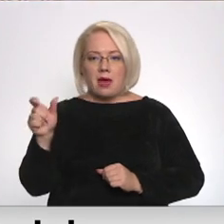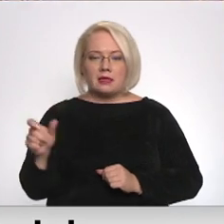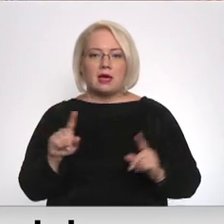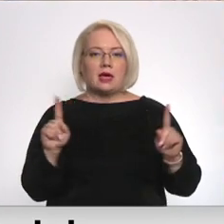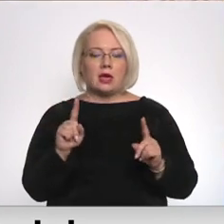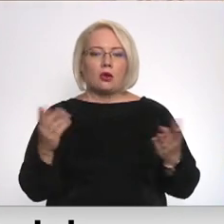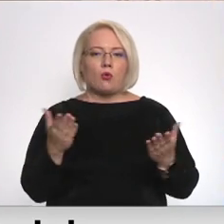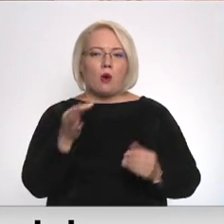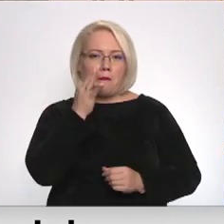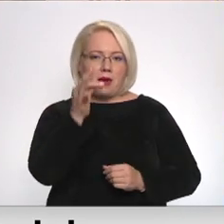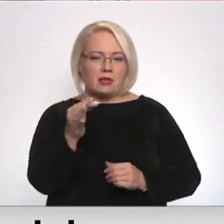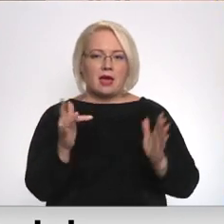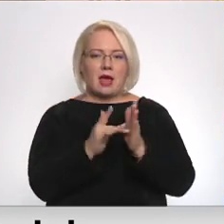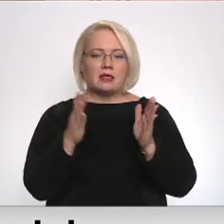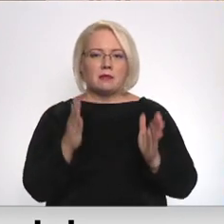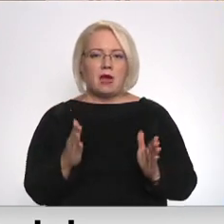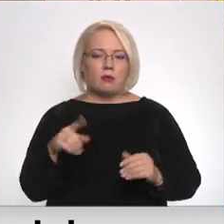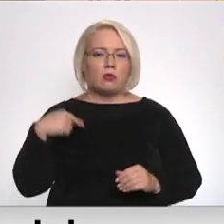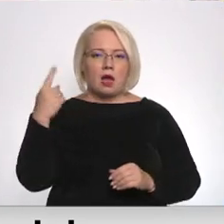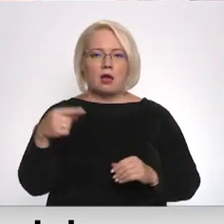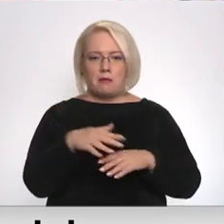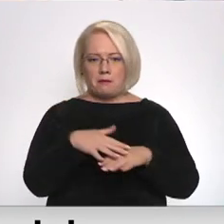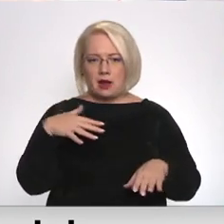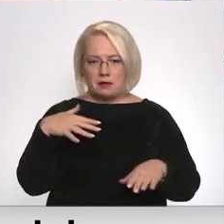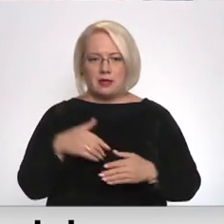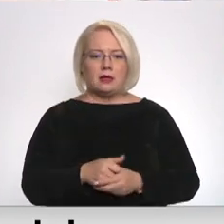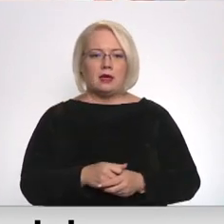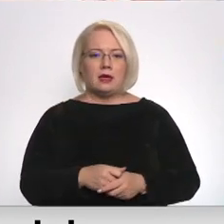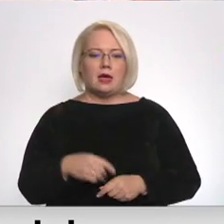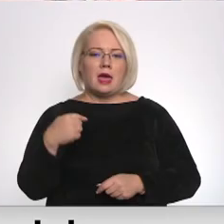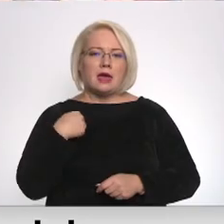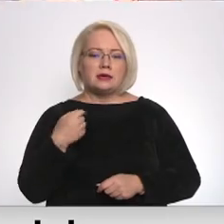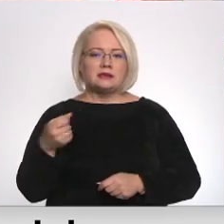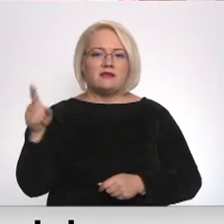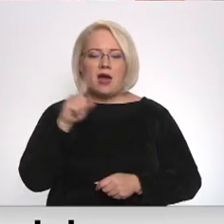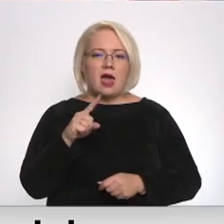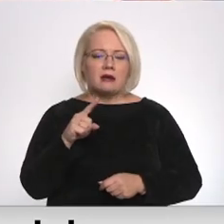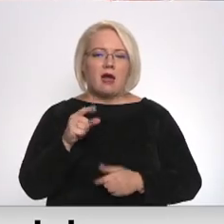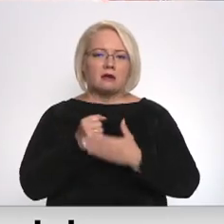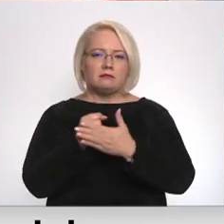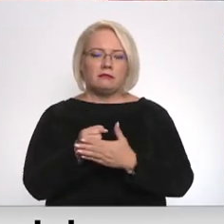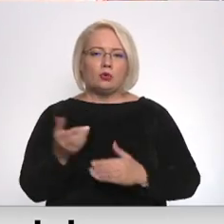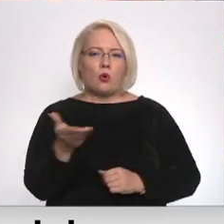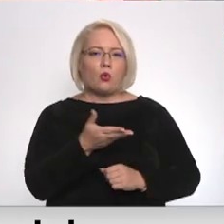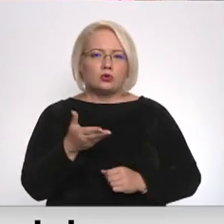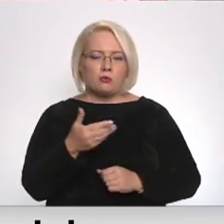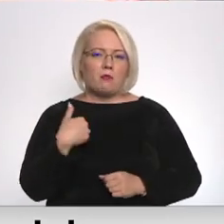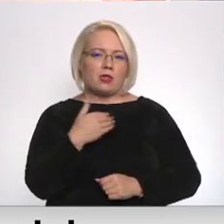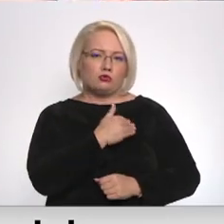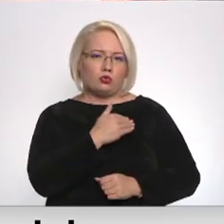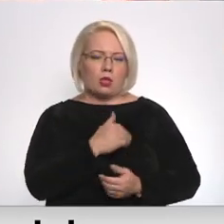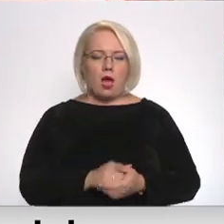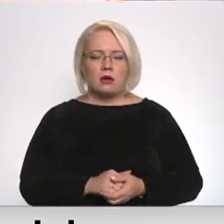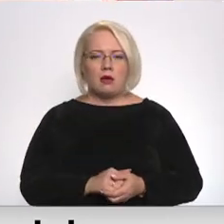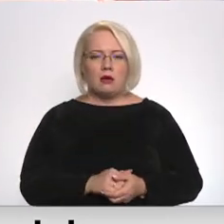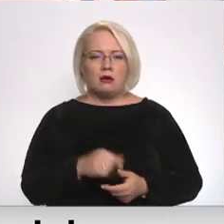ko teikt par to, kādam jābūt nākamajam parlamentam. Es jau vairāk ņēmu, kas ir no Kurzemes puses. Tīri tas man uzrunāja. Lai vietējie